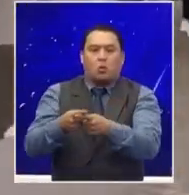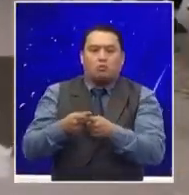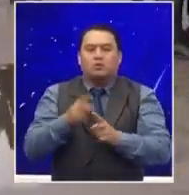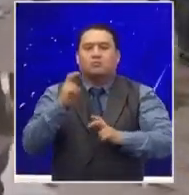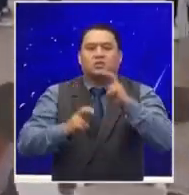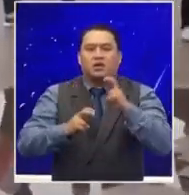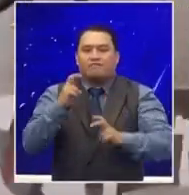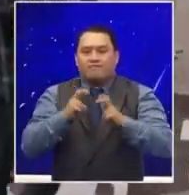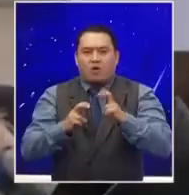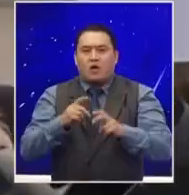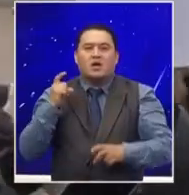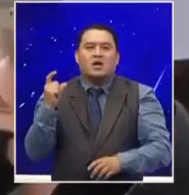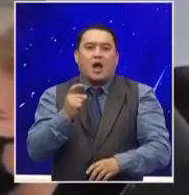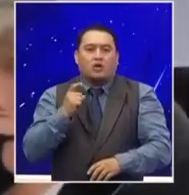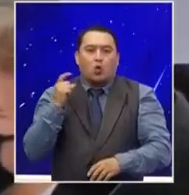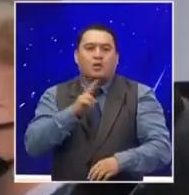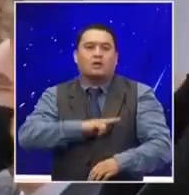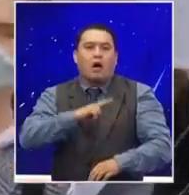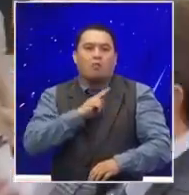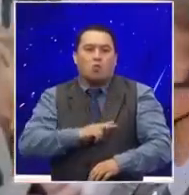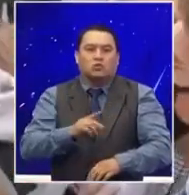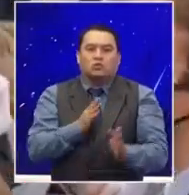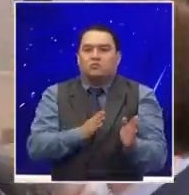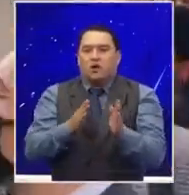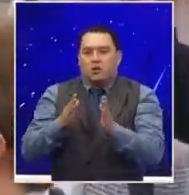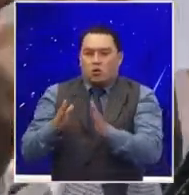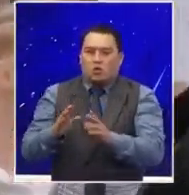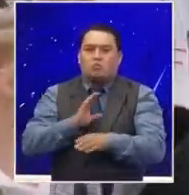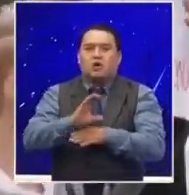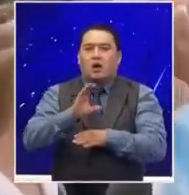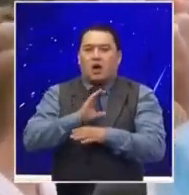предприятия реального сектора экономики работают в штатном режиме